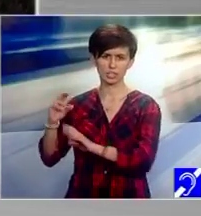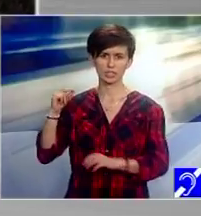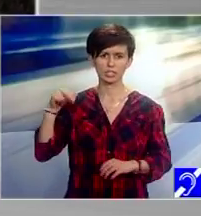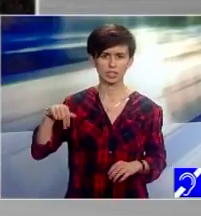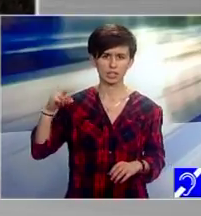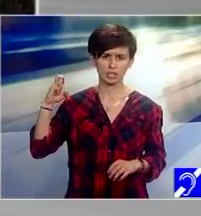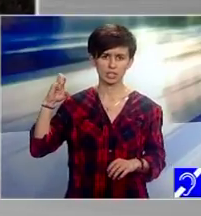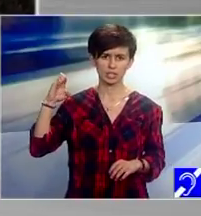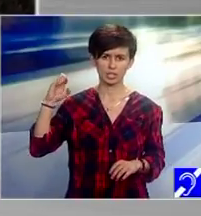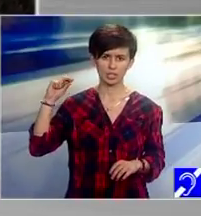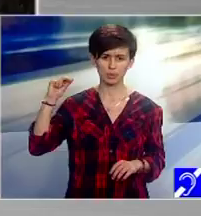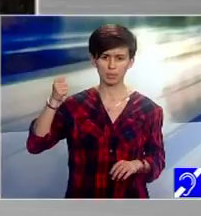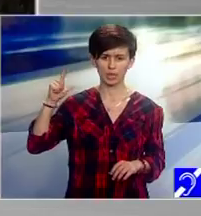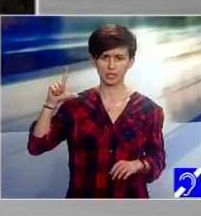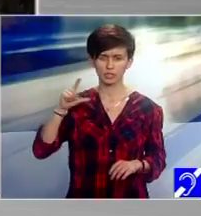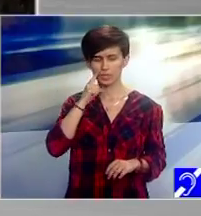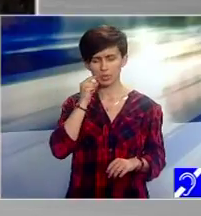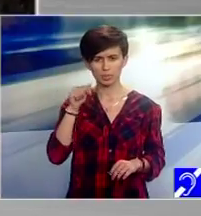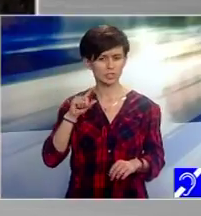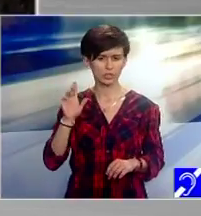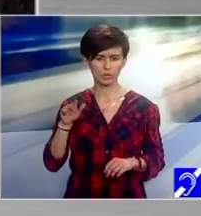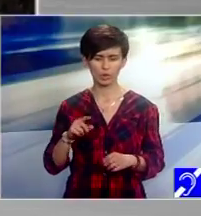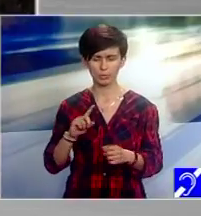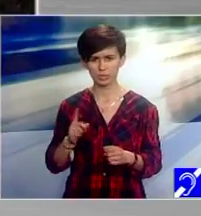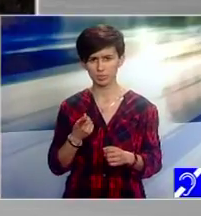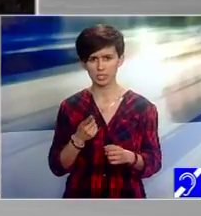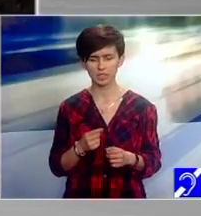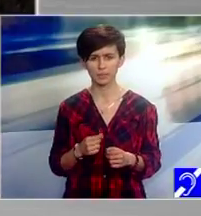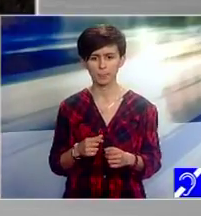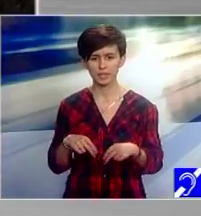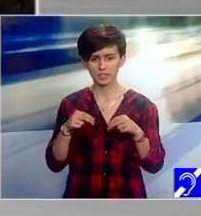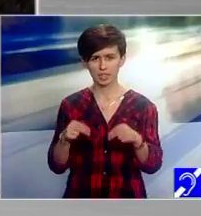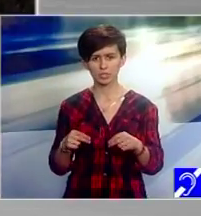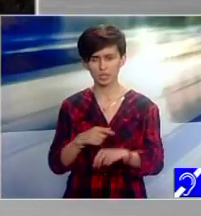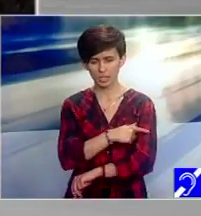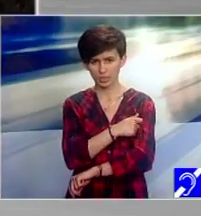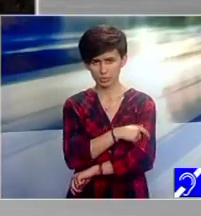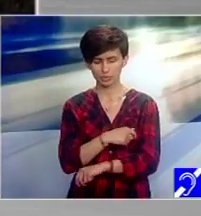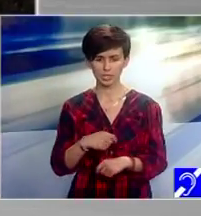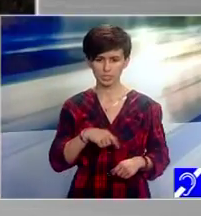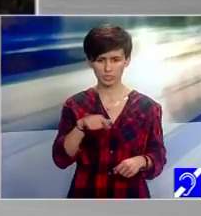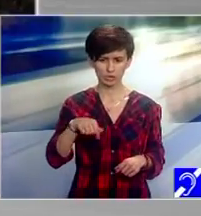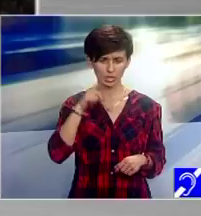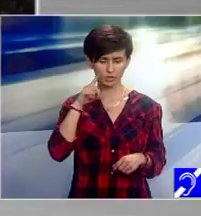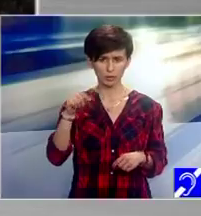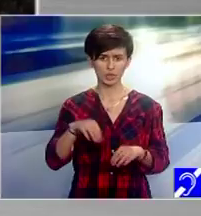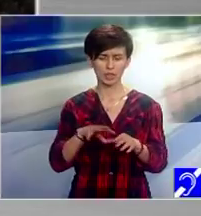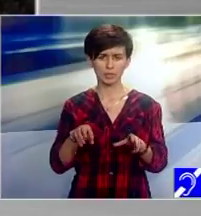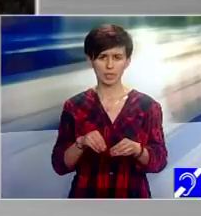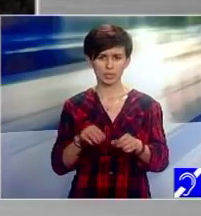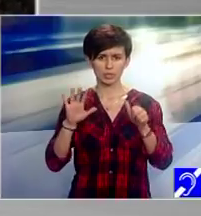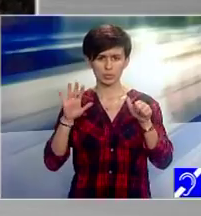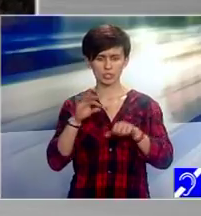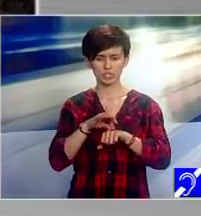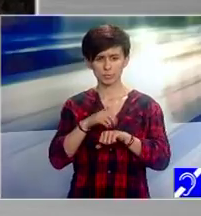Practic, oamenii respectivi n-au nicio posibilitate, nici fizică, nici materiale, să ajungă la un spital. și atunci vom merge noi împreună cu 6 medici